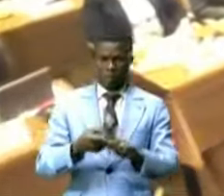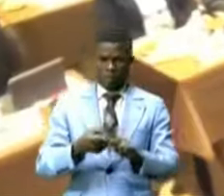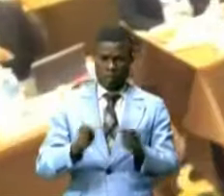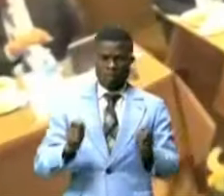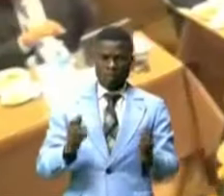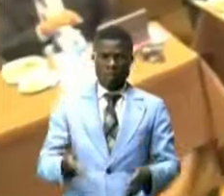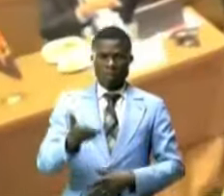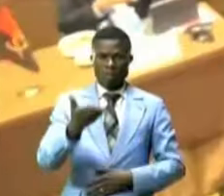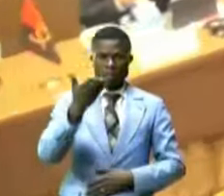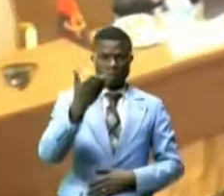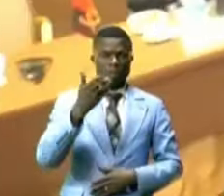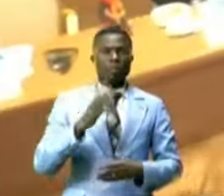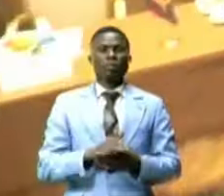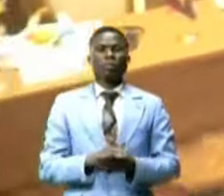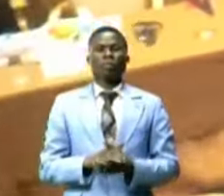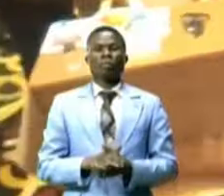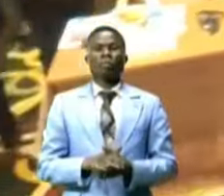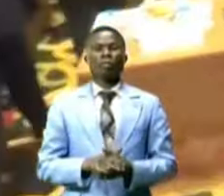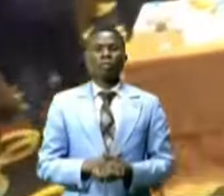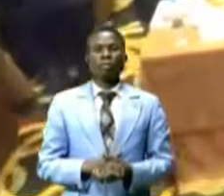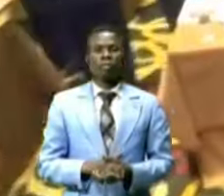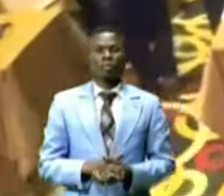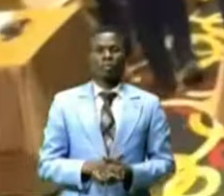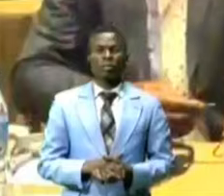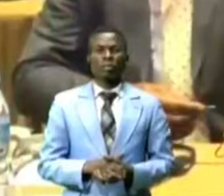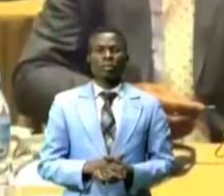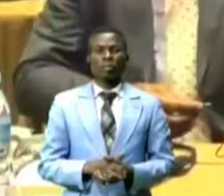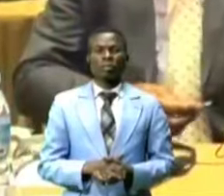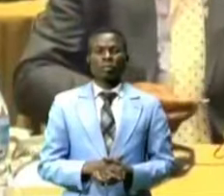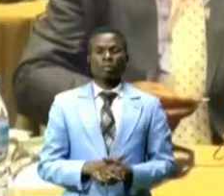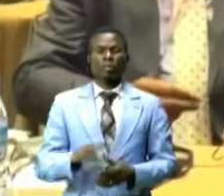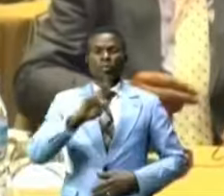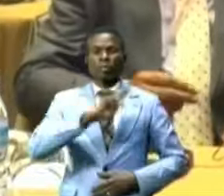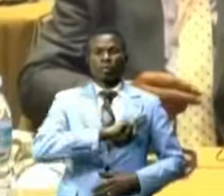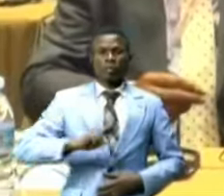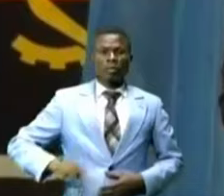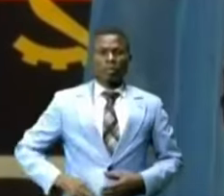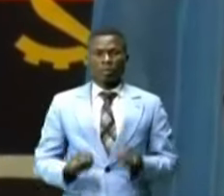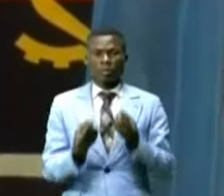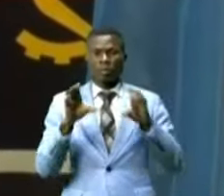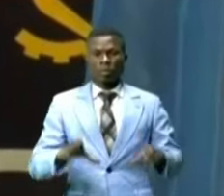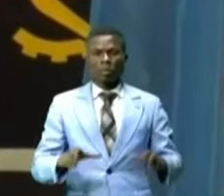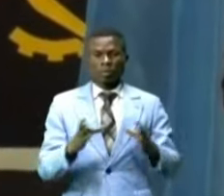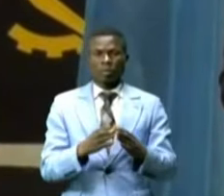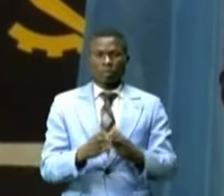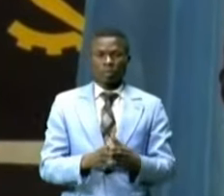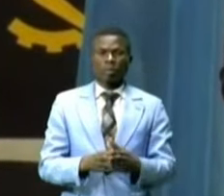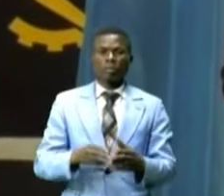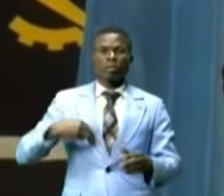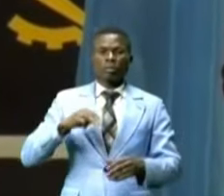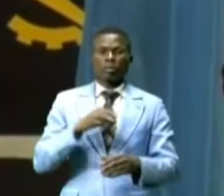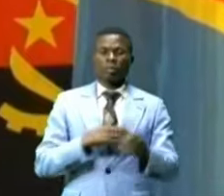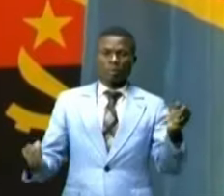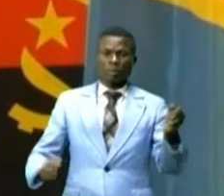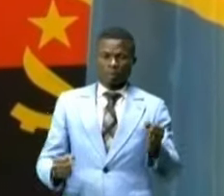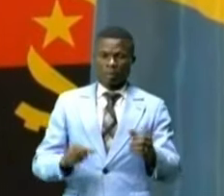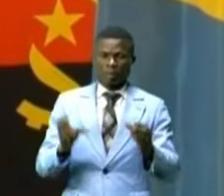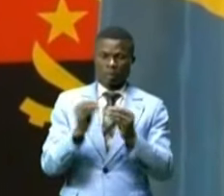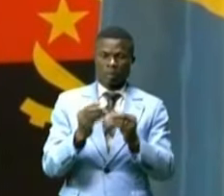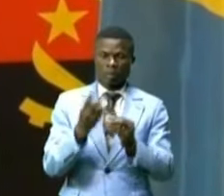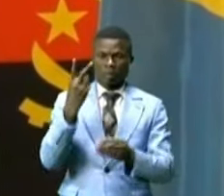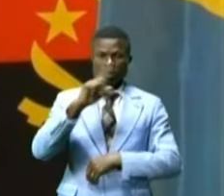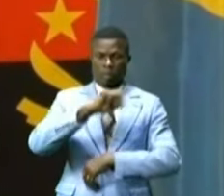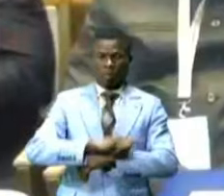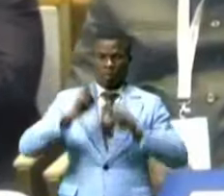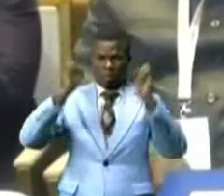Les décideurs et opérateurs économiques de l'Angola et la RDC se sont réunis pendant deux jours dans la capitale angolaise. Le